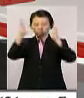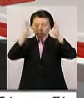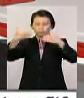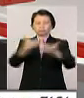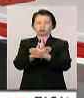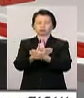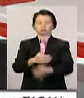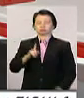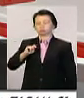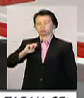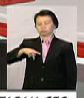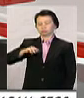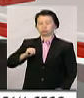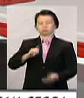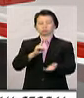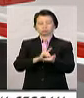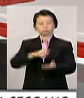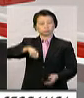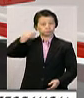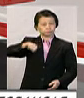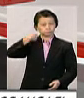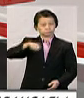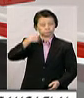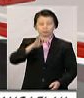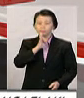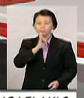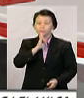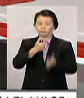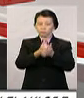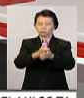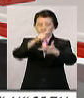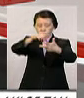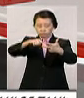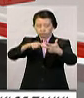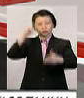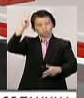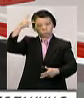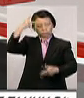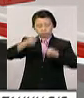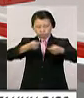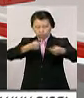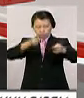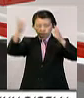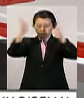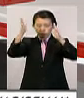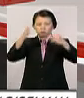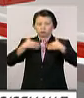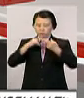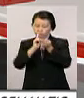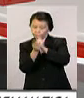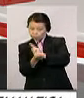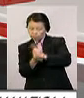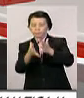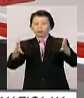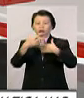Timbalan Perdana Menteri Datuk Seri Dr. Wan Azizah Wan Ismail berkata, berpandukan prinsip itu, politik dan tadbir urus negara mengalami perubahan